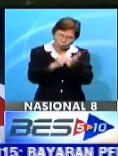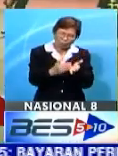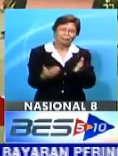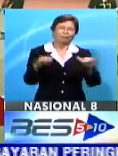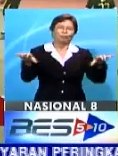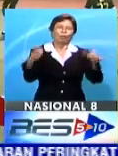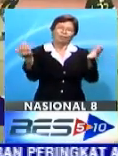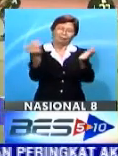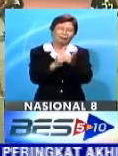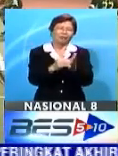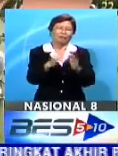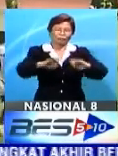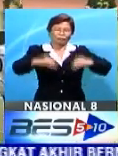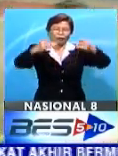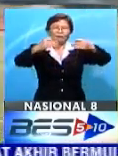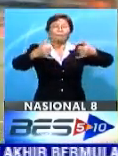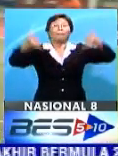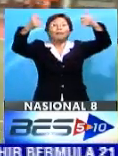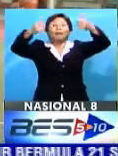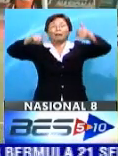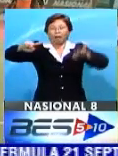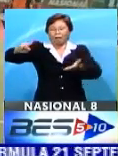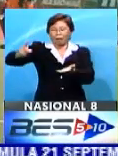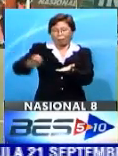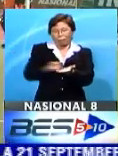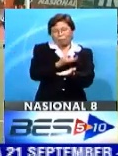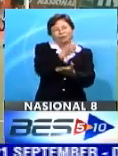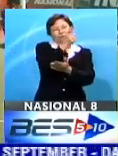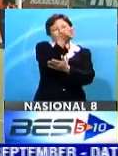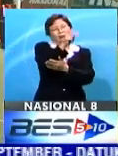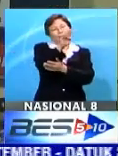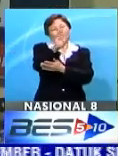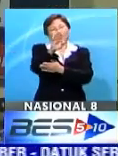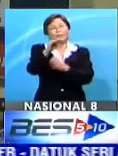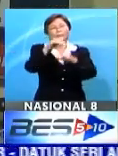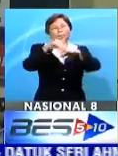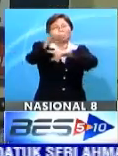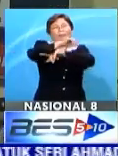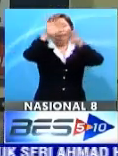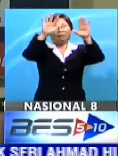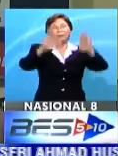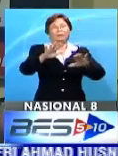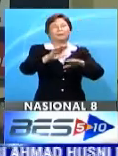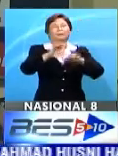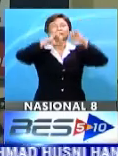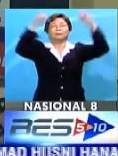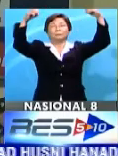Final Piala Hoki TNB akan berlangsung pada Ahad di Stadium Nasional Bukit Jalil.